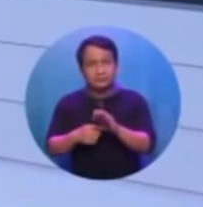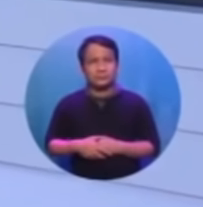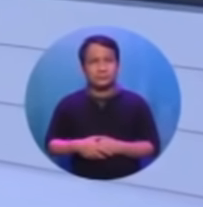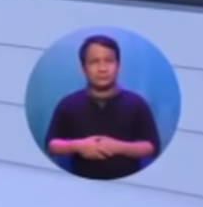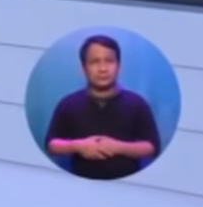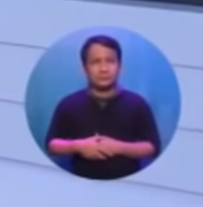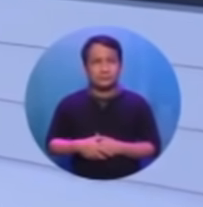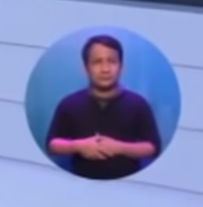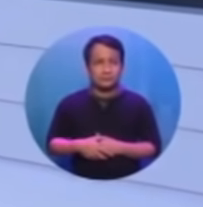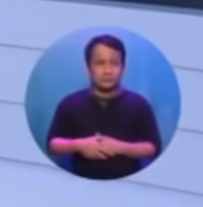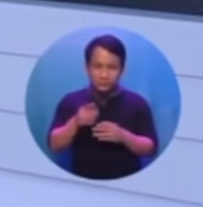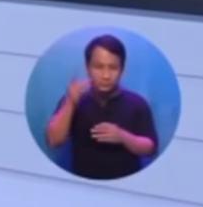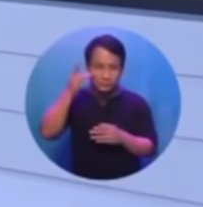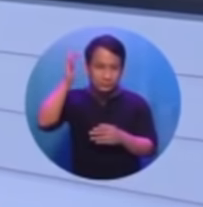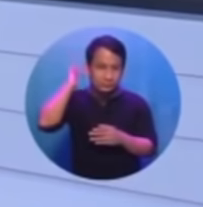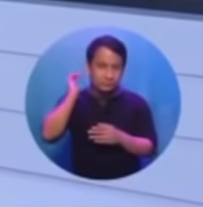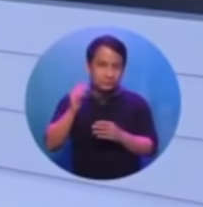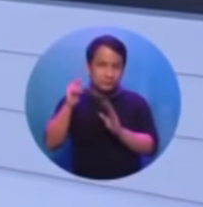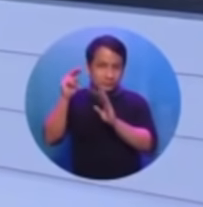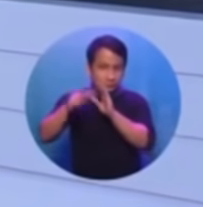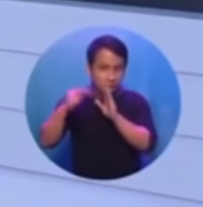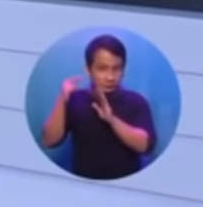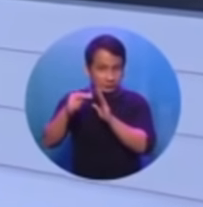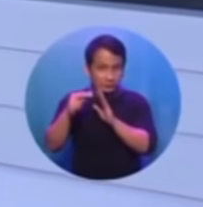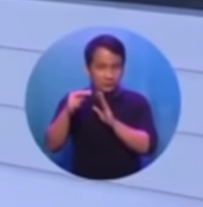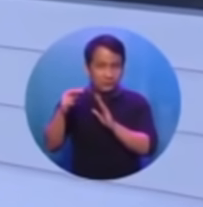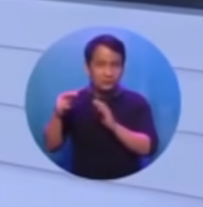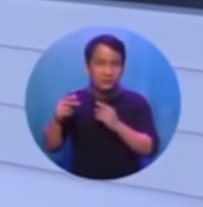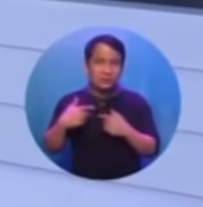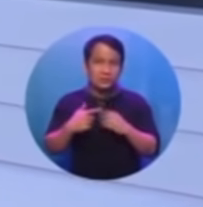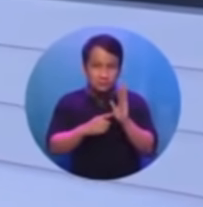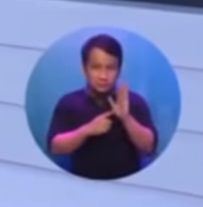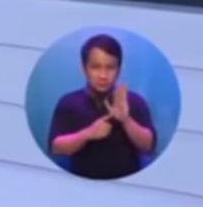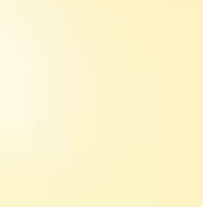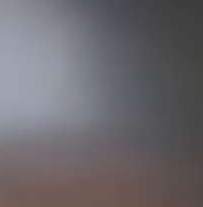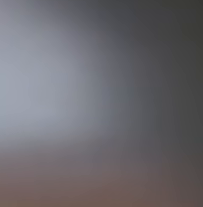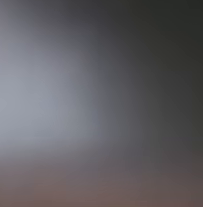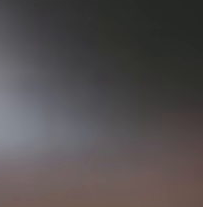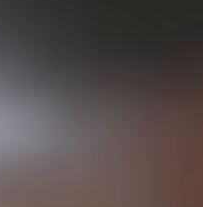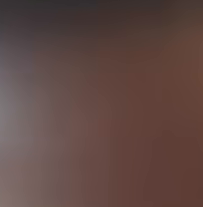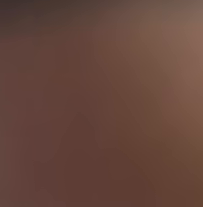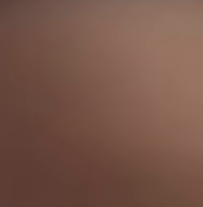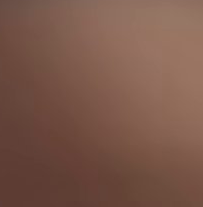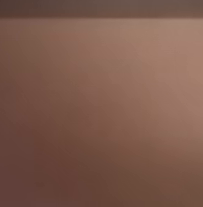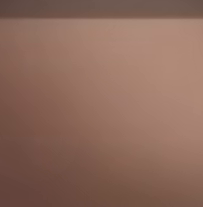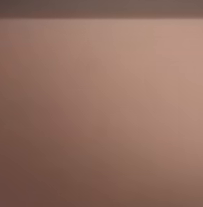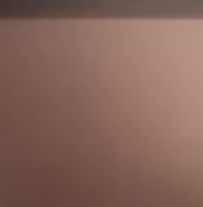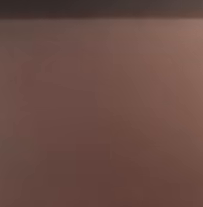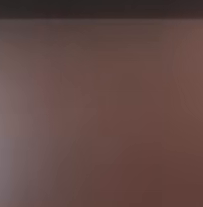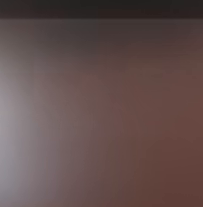manonood. Sensitibo po ng video naming ipapakita sa inyo.